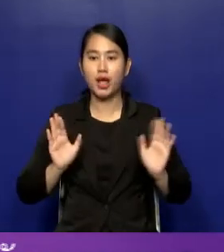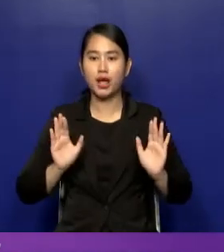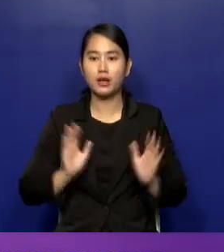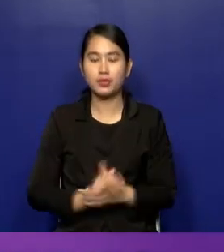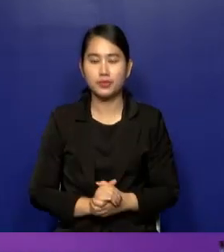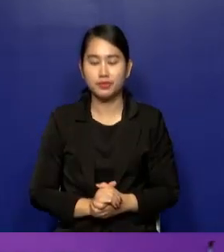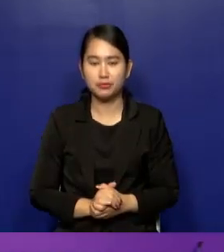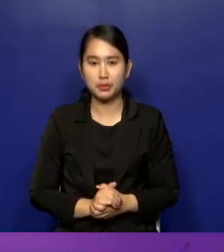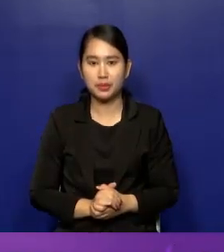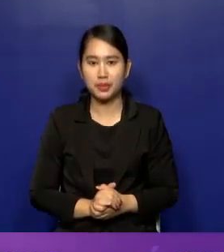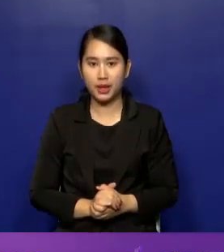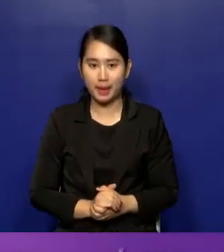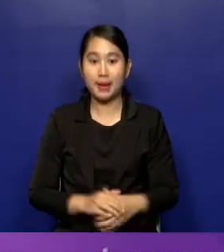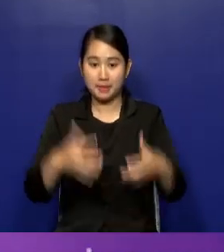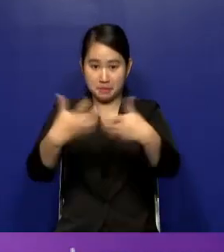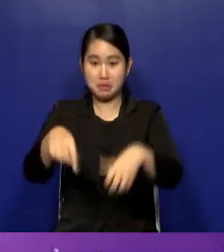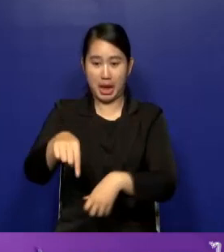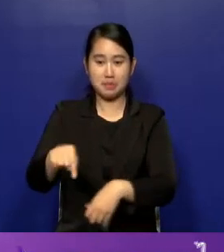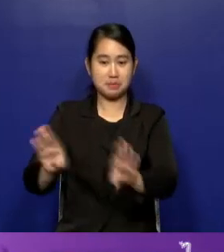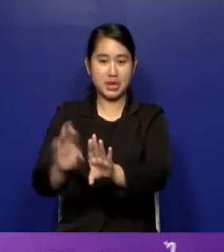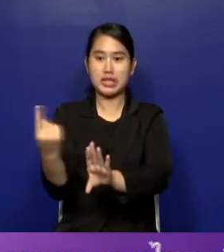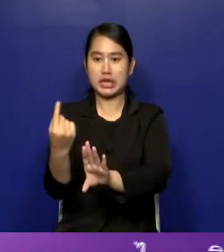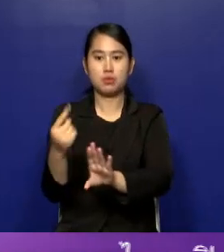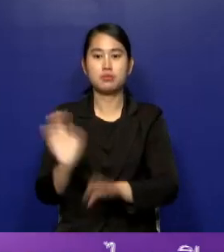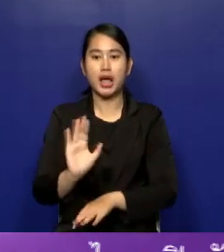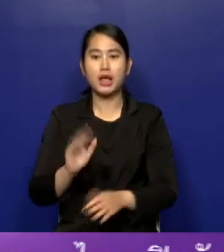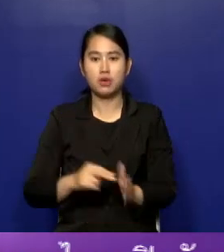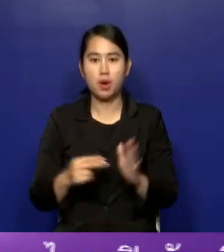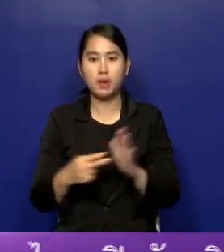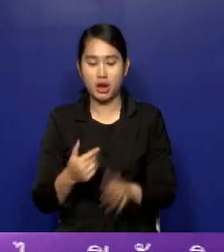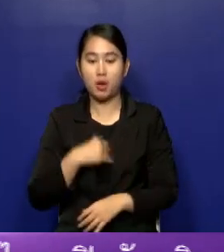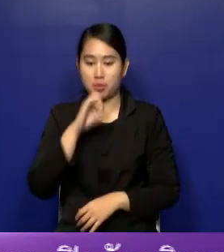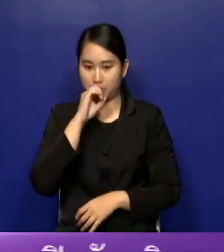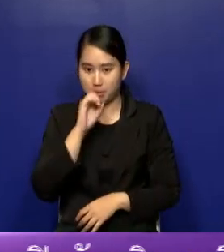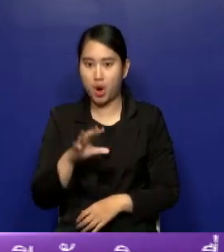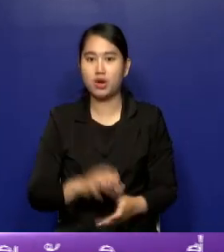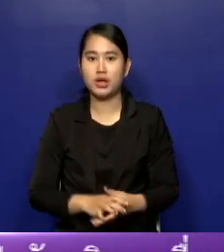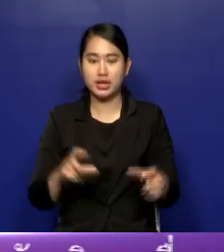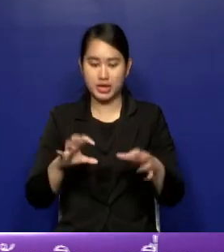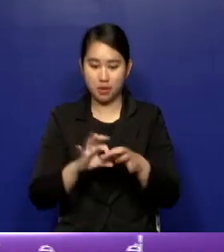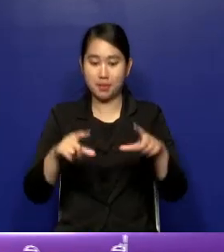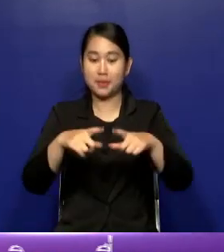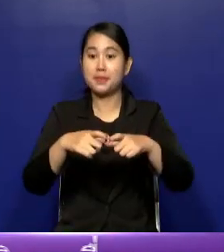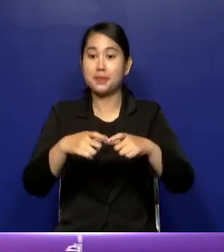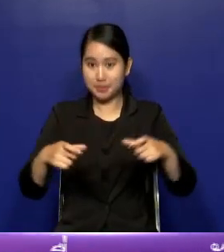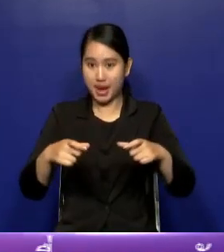อัคราแต่เพียงเหมืองเดียวเราบอกถึงว่าการต่ออาชญาบัตรให้เนี่ยสัมปท